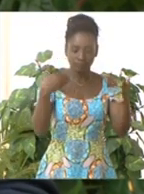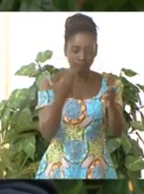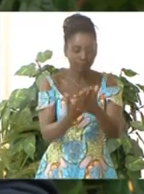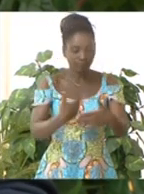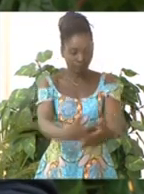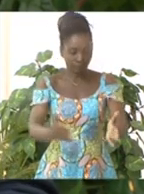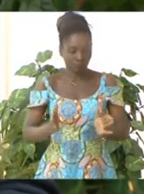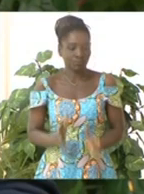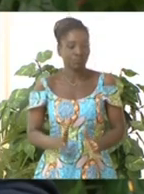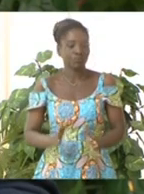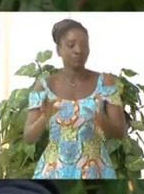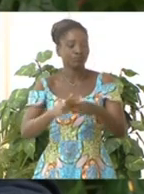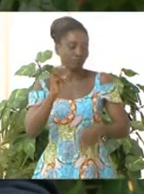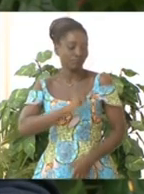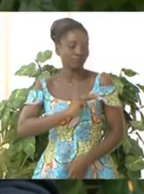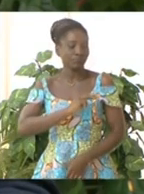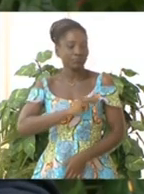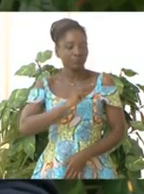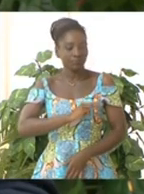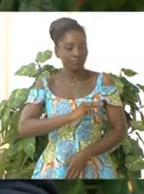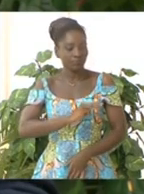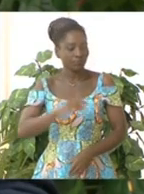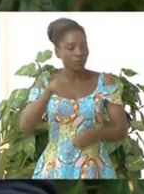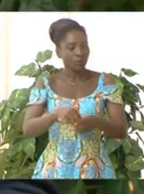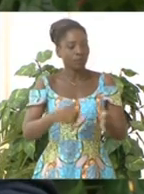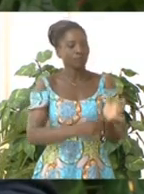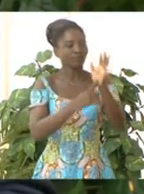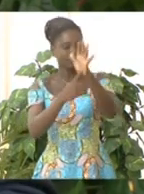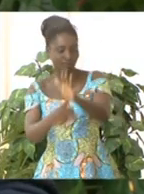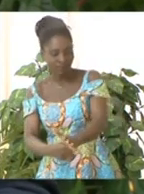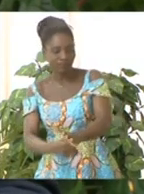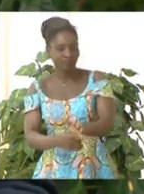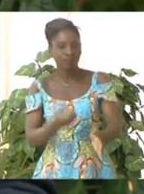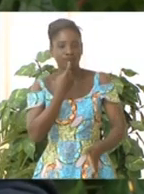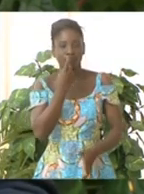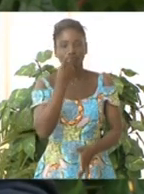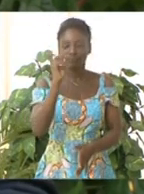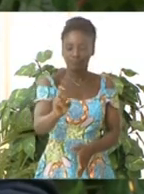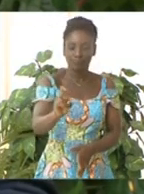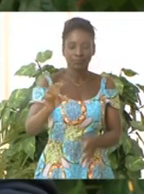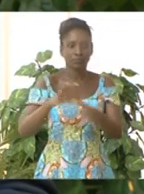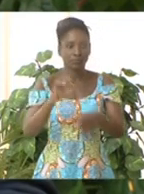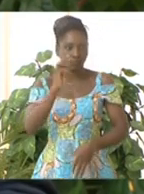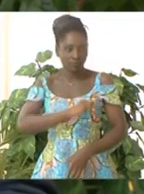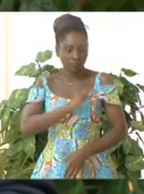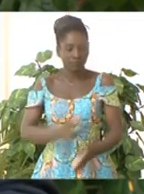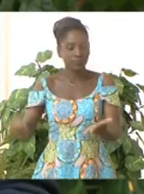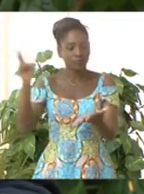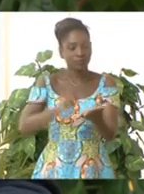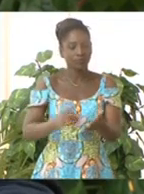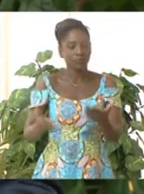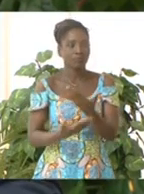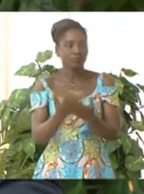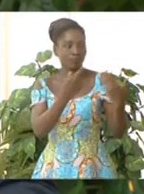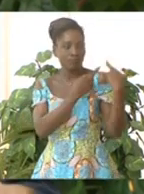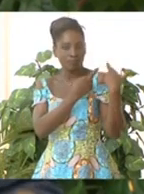localité d'affectation sur présentation de son ordre de mission signé par son supérieur hiérarchique